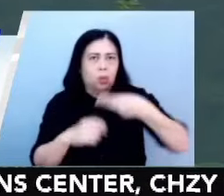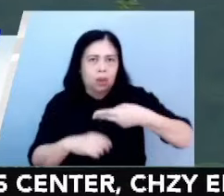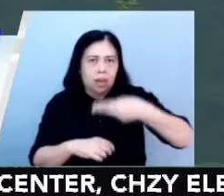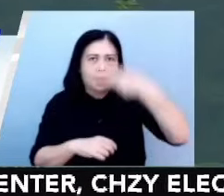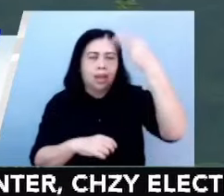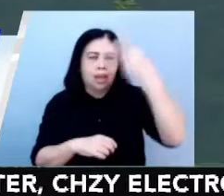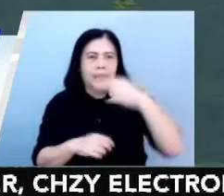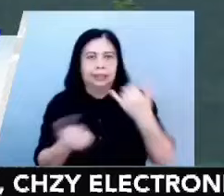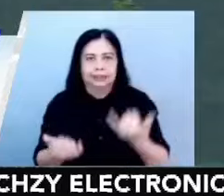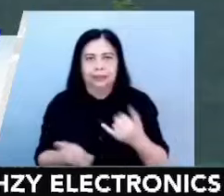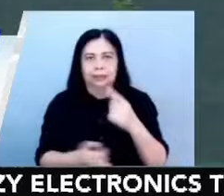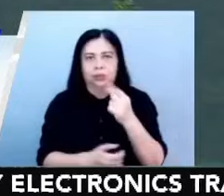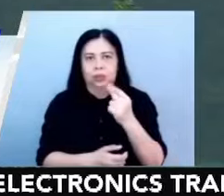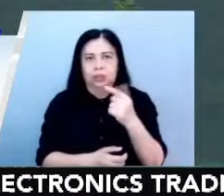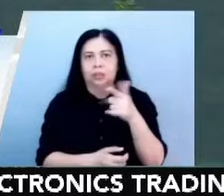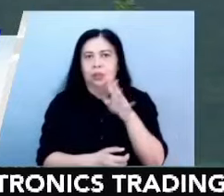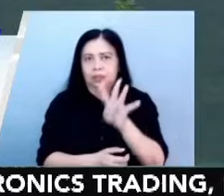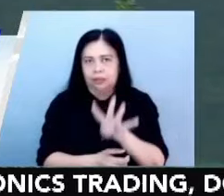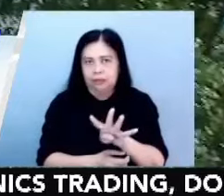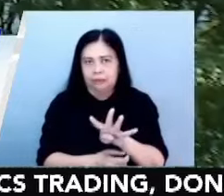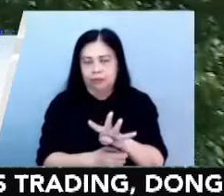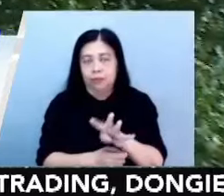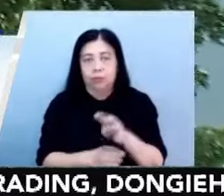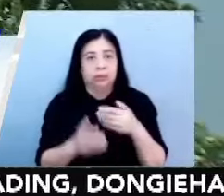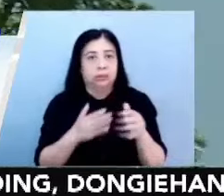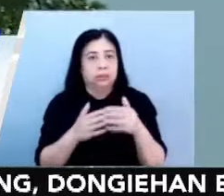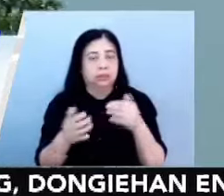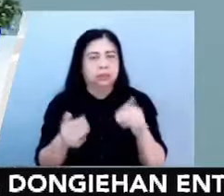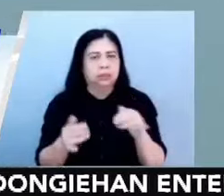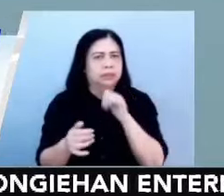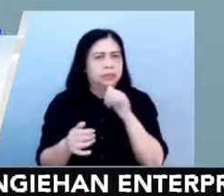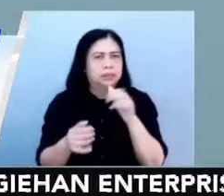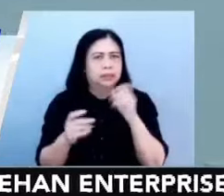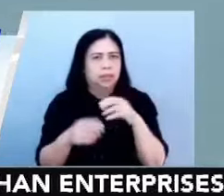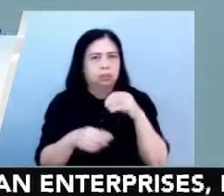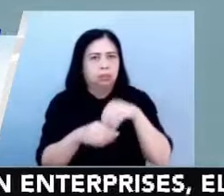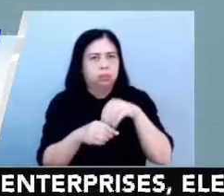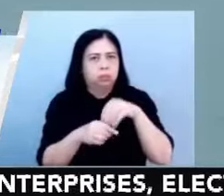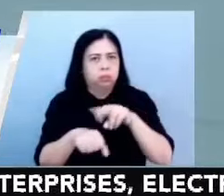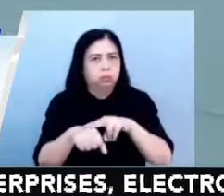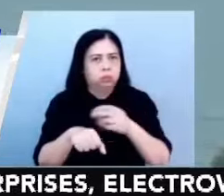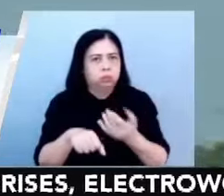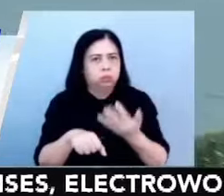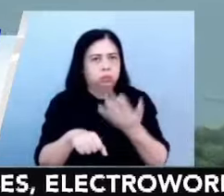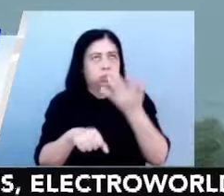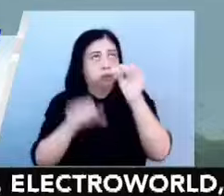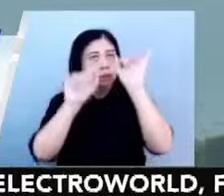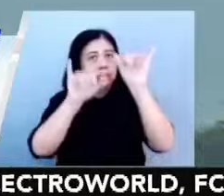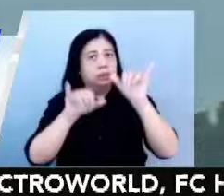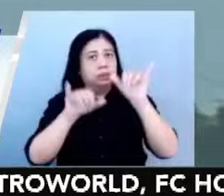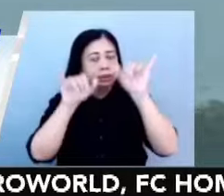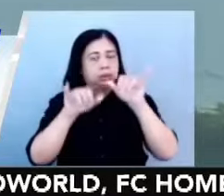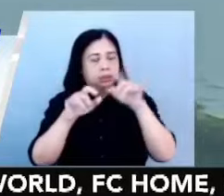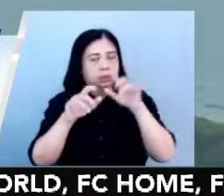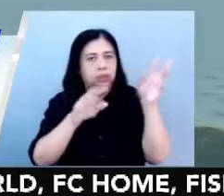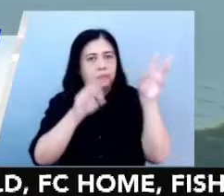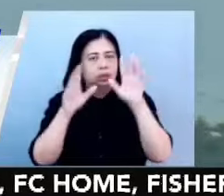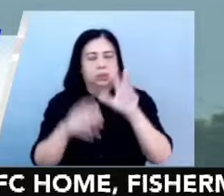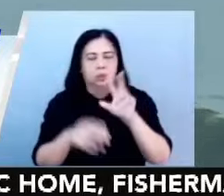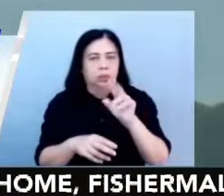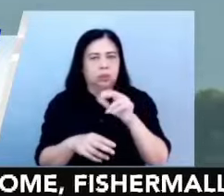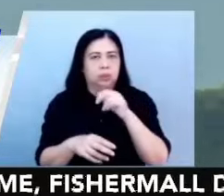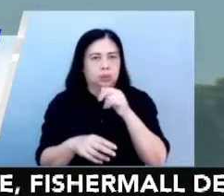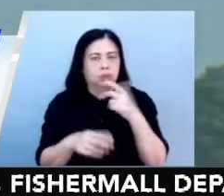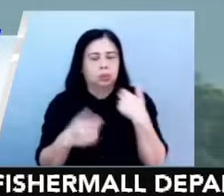pong 2024 sa kabila po nito Hindi naman daw naiipon ang asupre at nananatili sa baseline levels ang earthquake activity ng